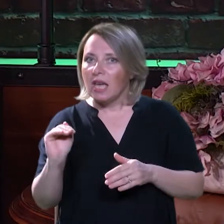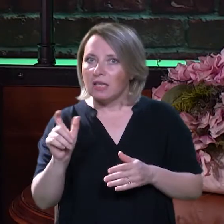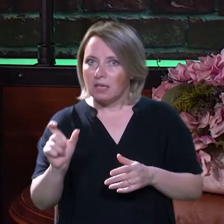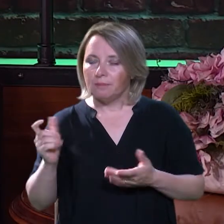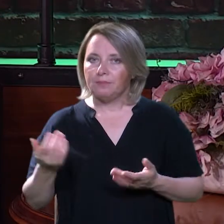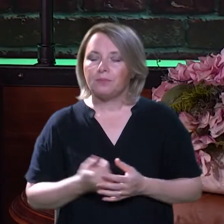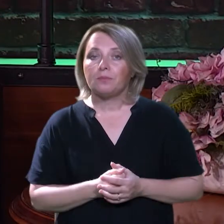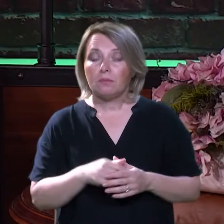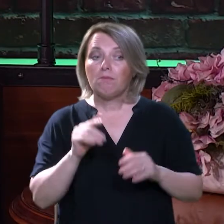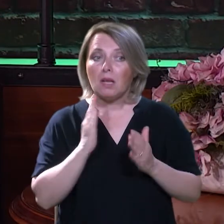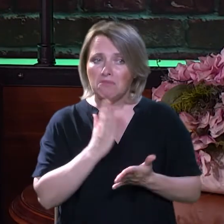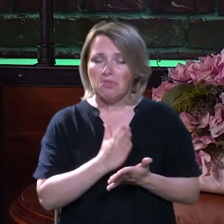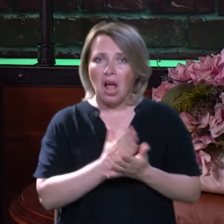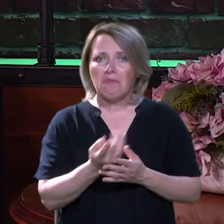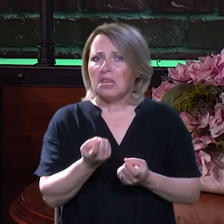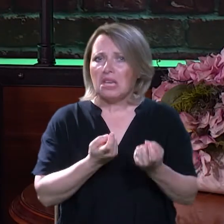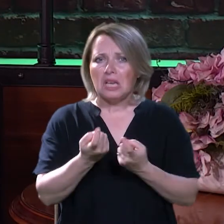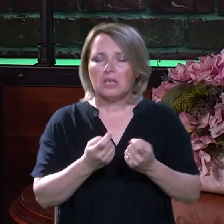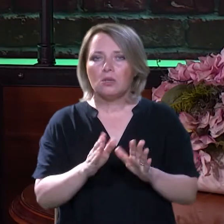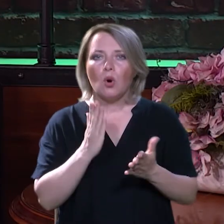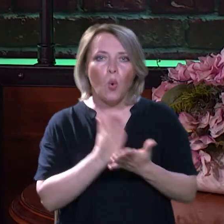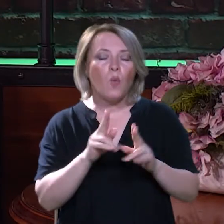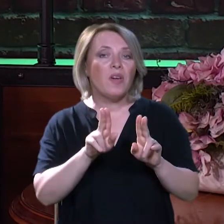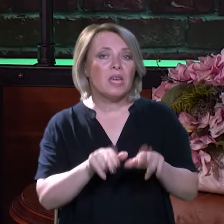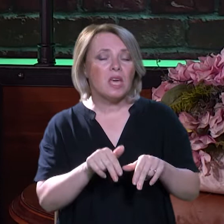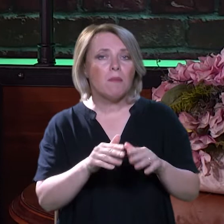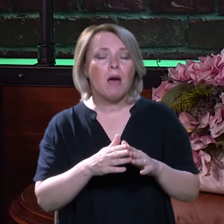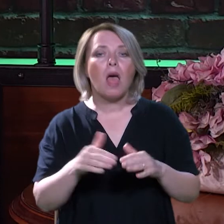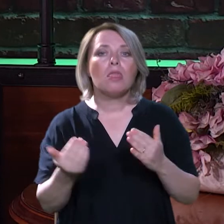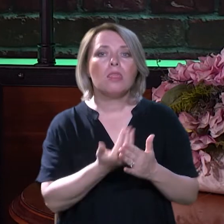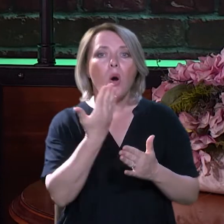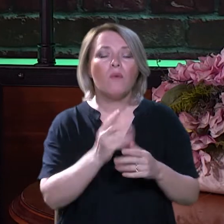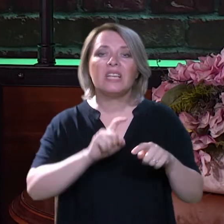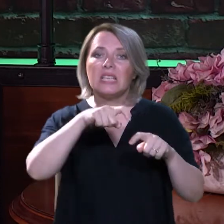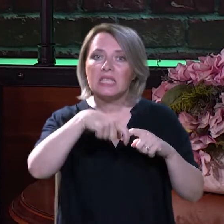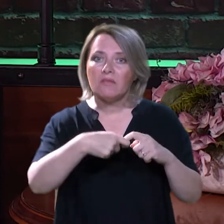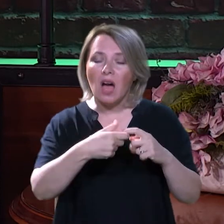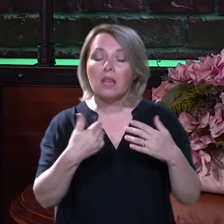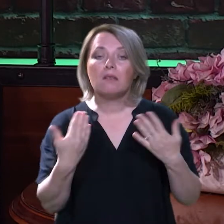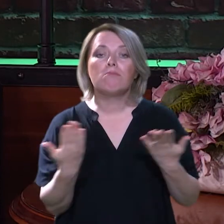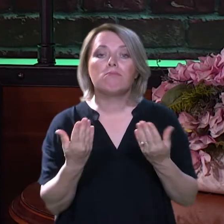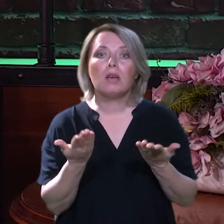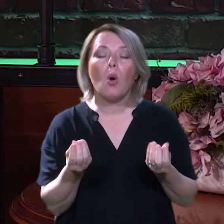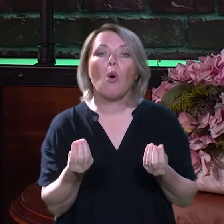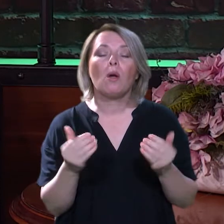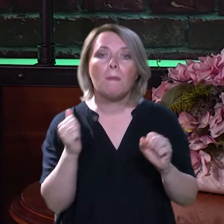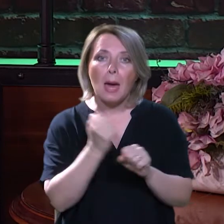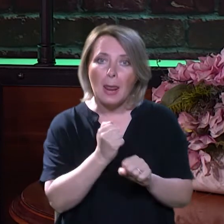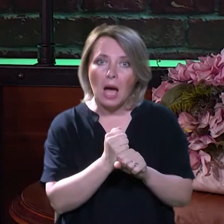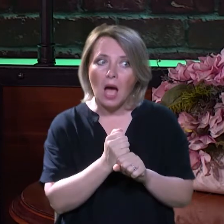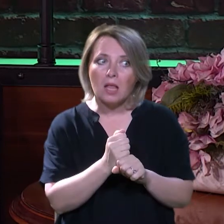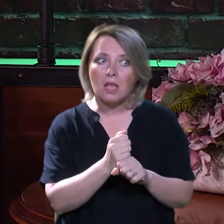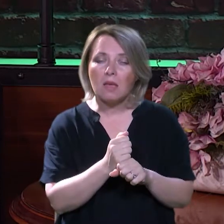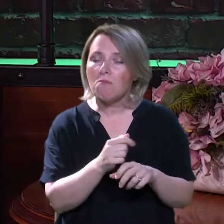u dječjim vrtićima Dubrovnik. Tako da je stalno nešto izazovno i uvijek ima nekih novih stvari s kojima radimo, tako da ni